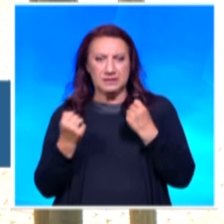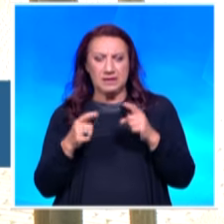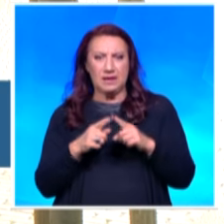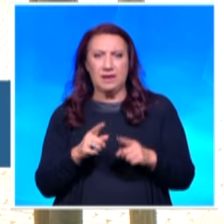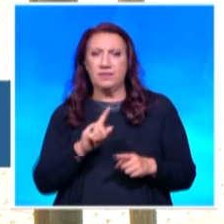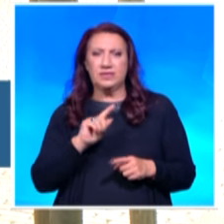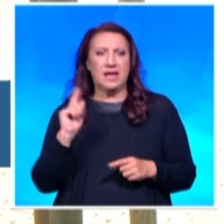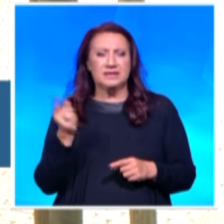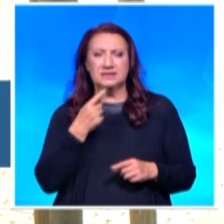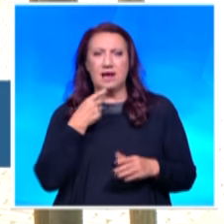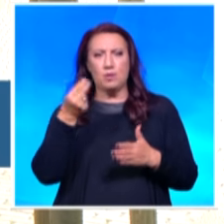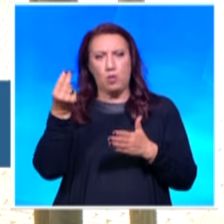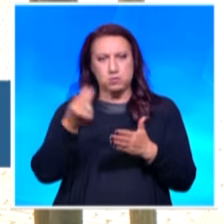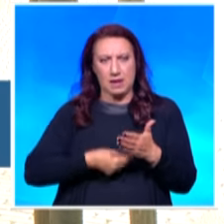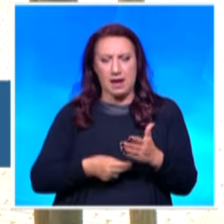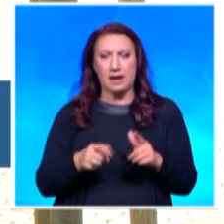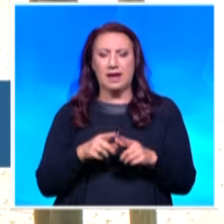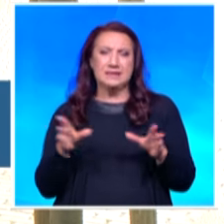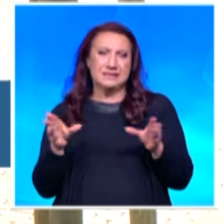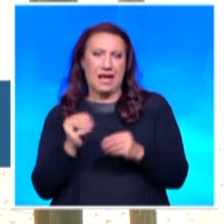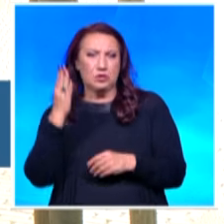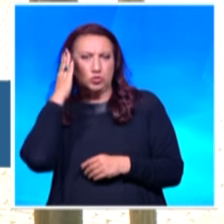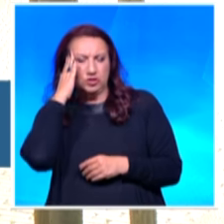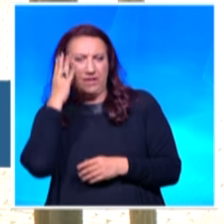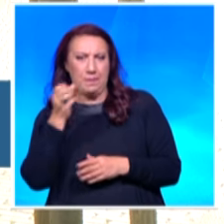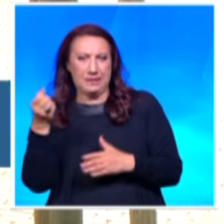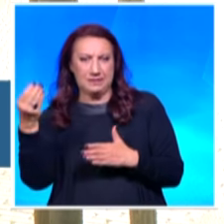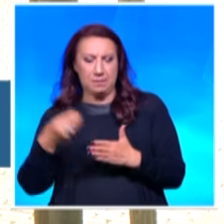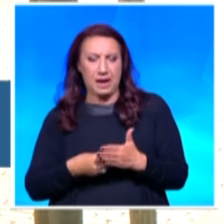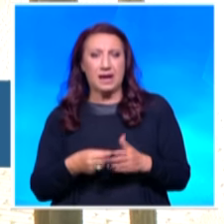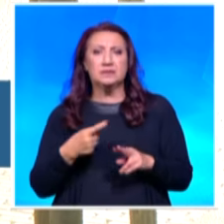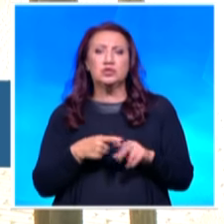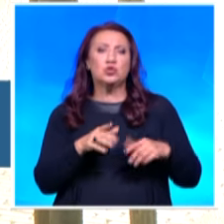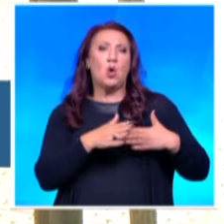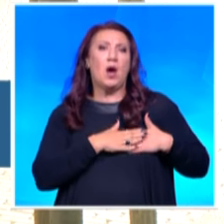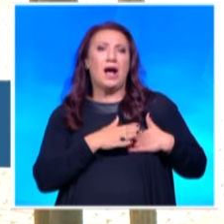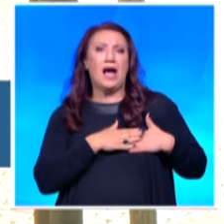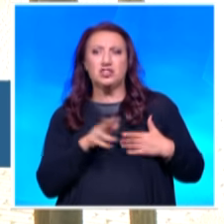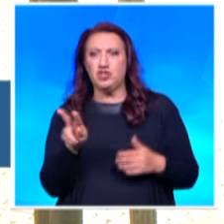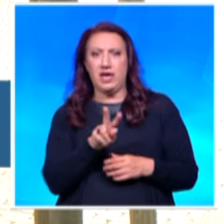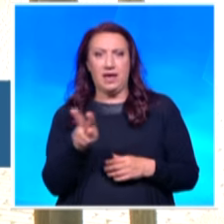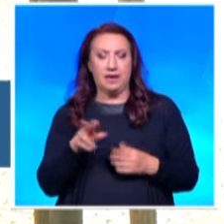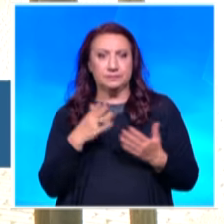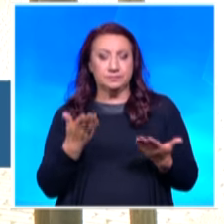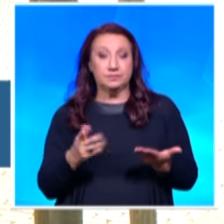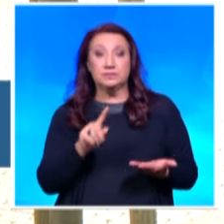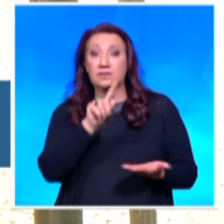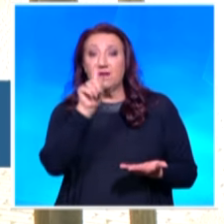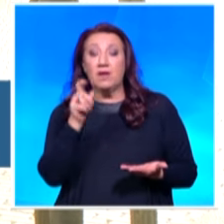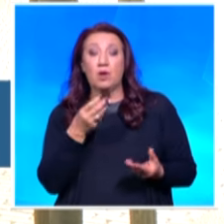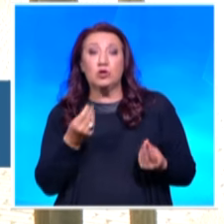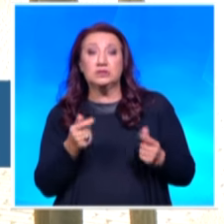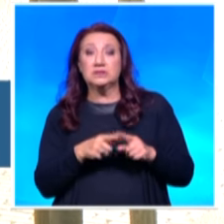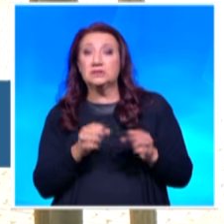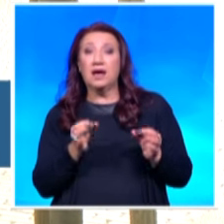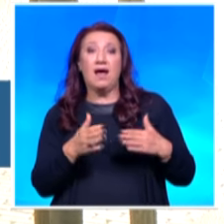не само при брак или съвместно съжителство, но и при интимна връзка. Като големият въпрос е какво точно означава интимна връзка и